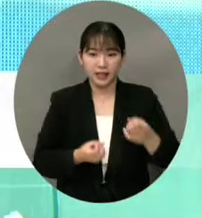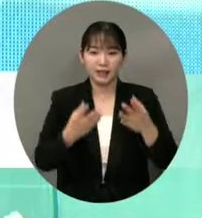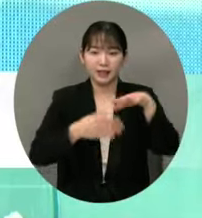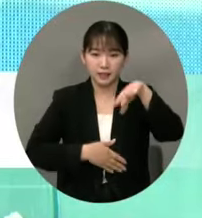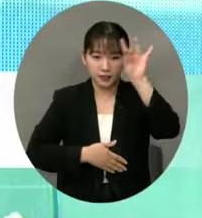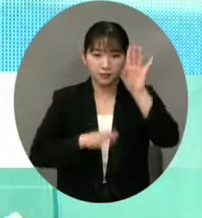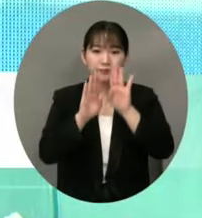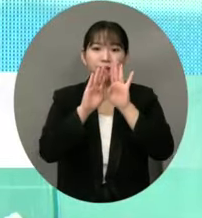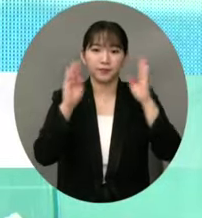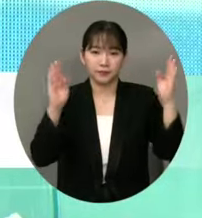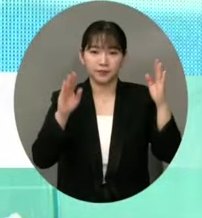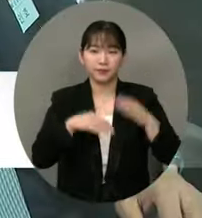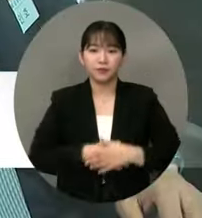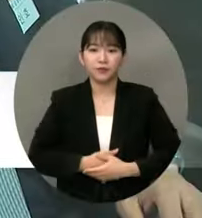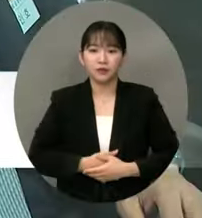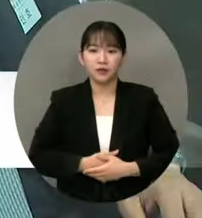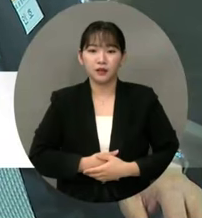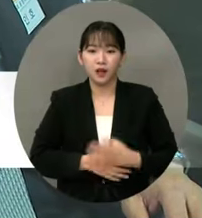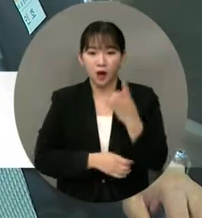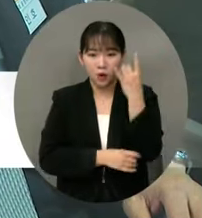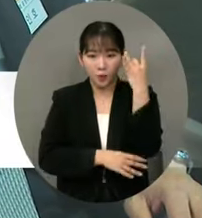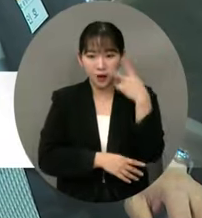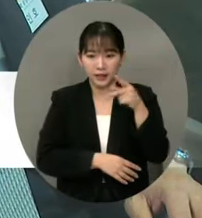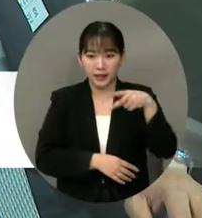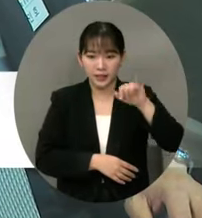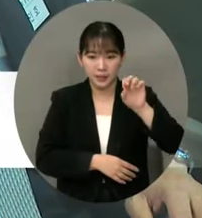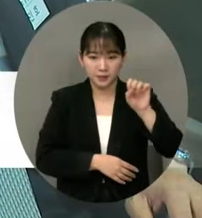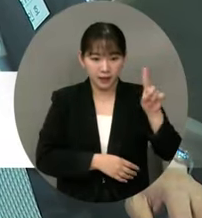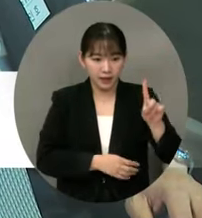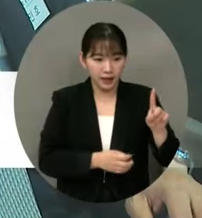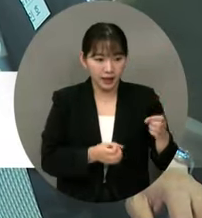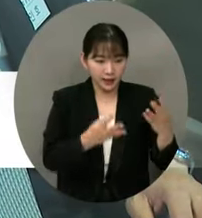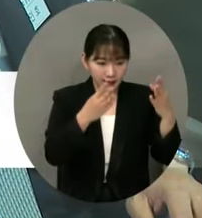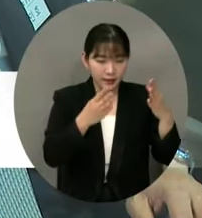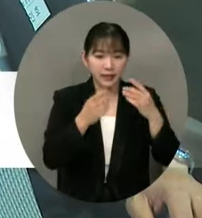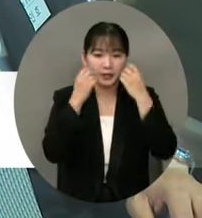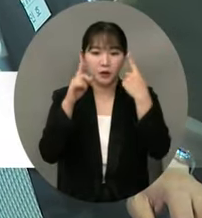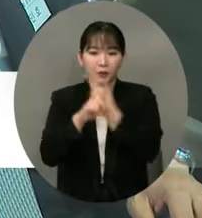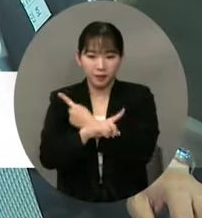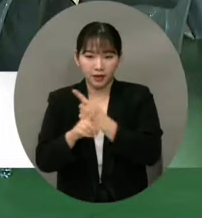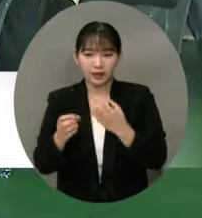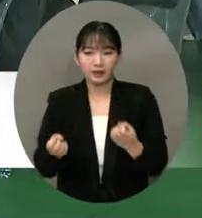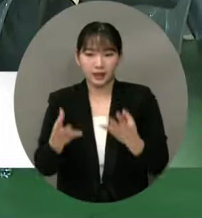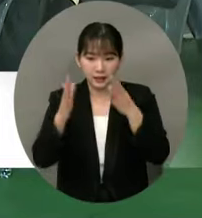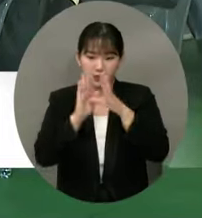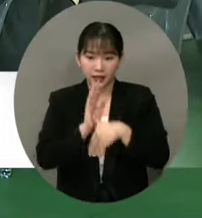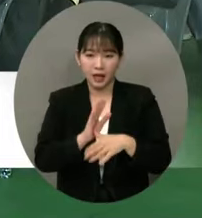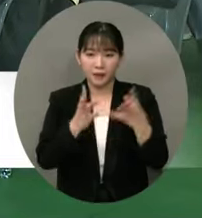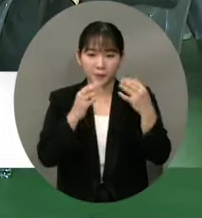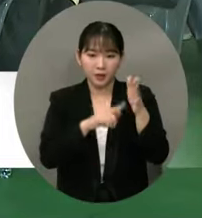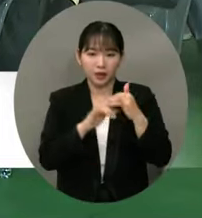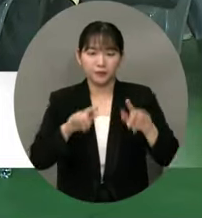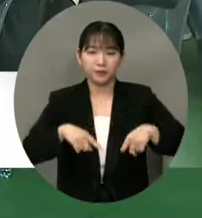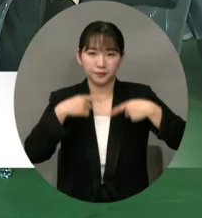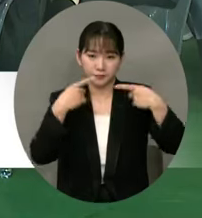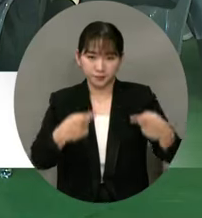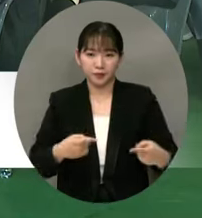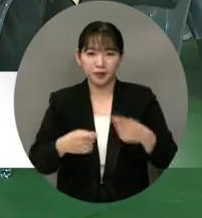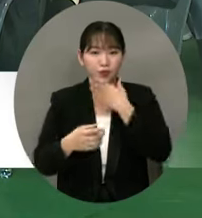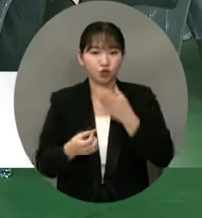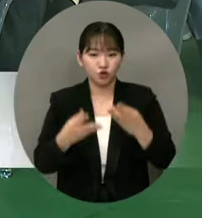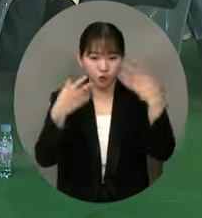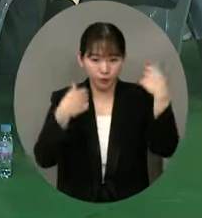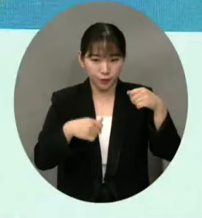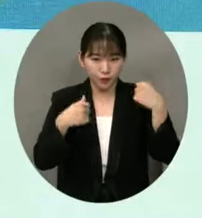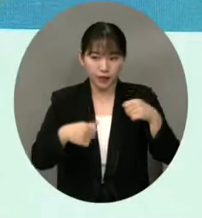처음으로 개최했습니다. 기존 다시마 초매식을 새롭게 꾸민 해연제에서는 많은 어업인들이 참석한 가운데 축하